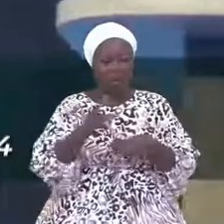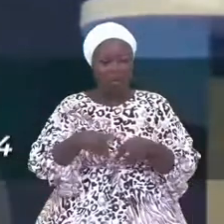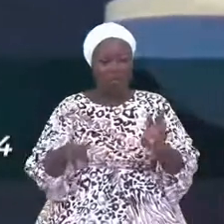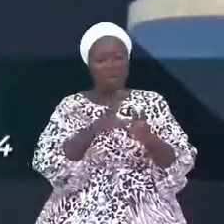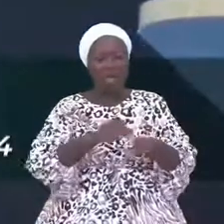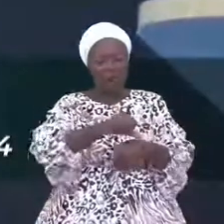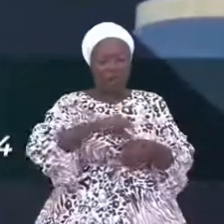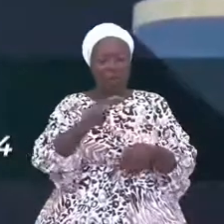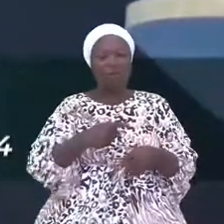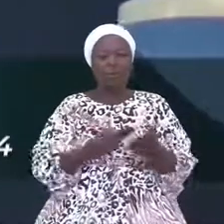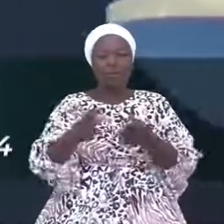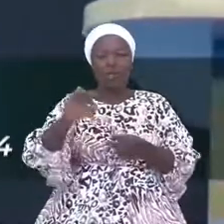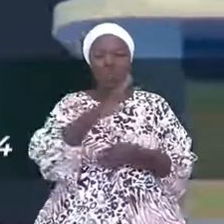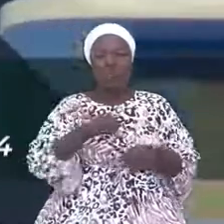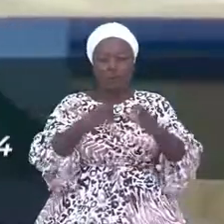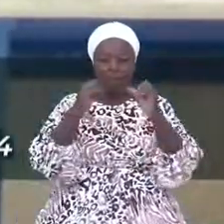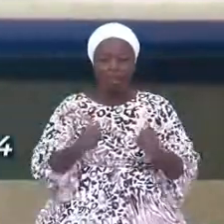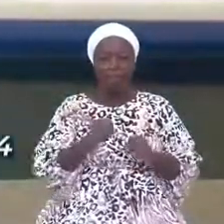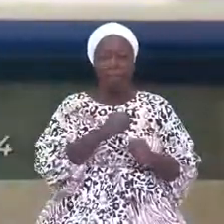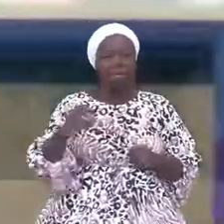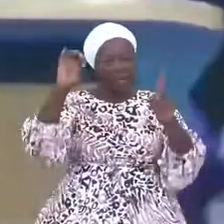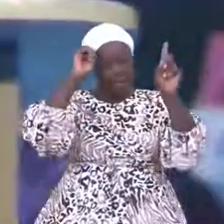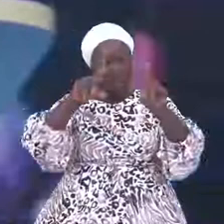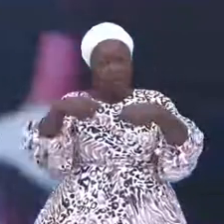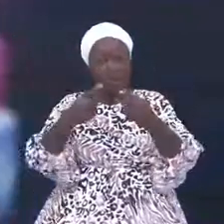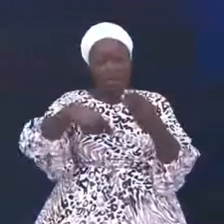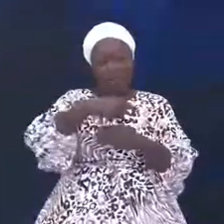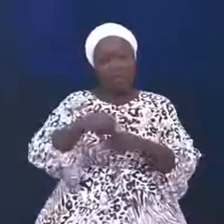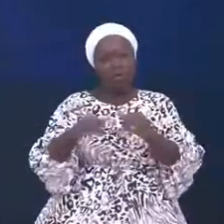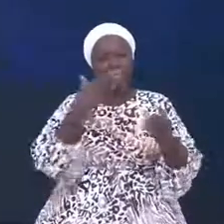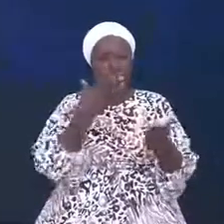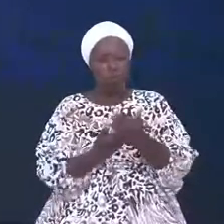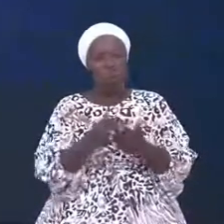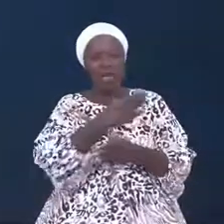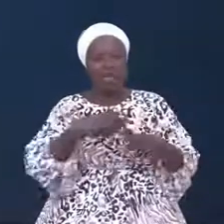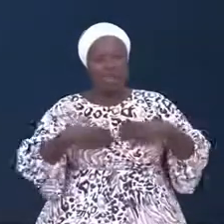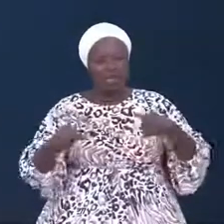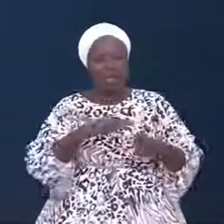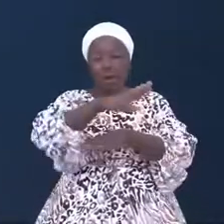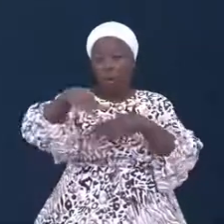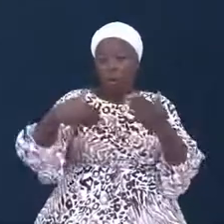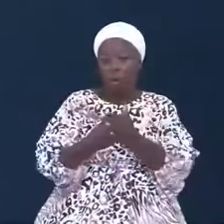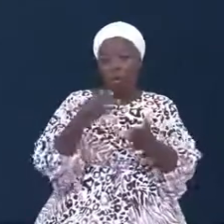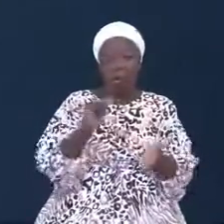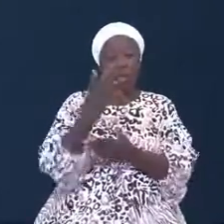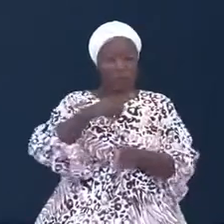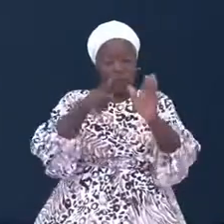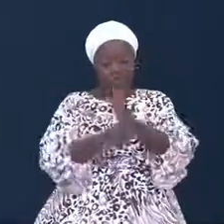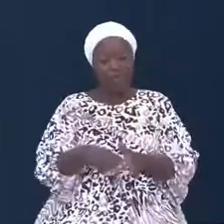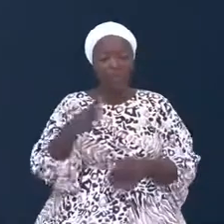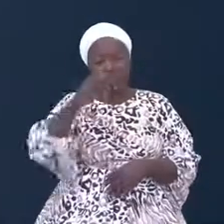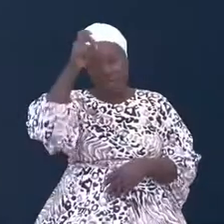Jésus passait, oint du Saint-Esprit de force, il allait de lieu en lieu, faisant du bien